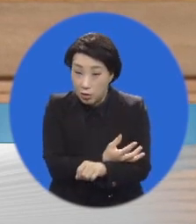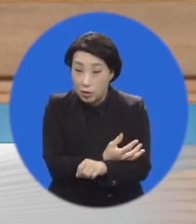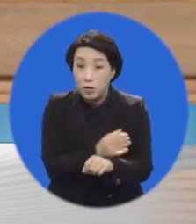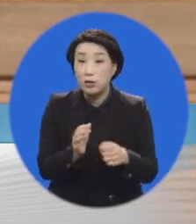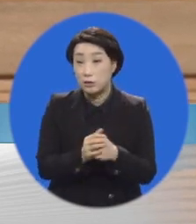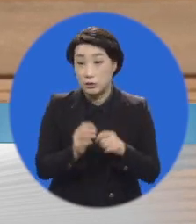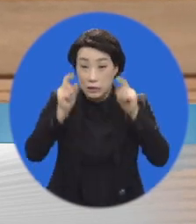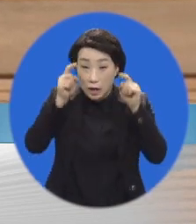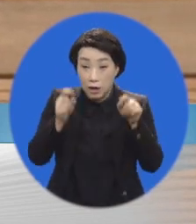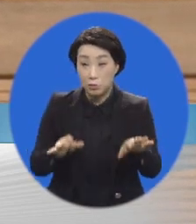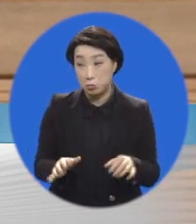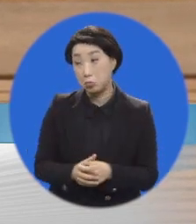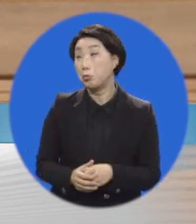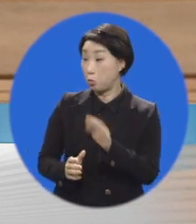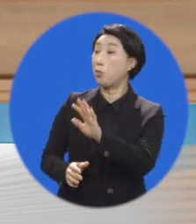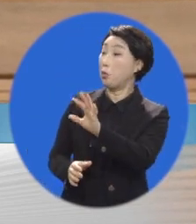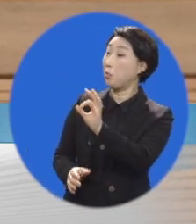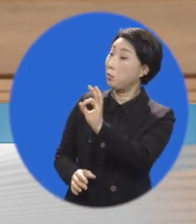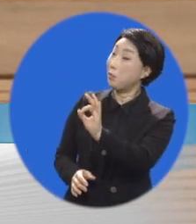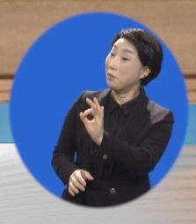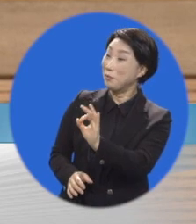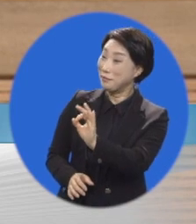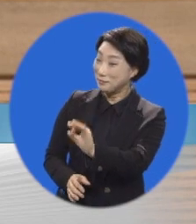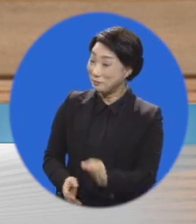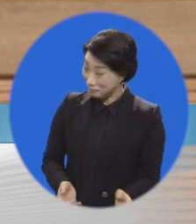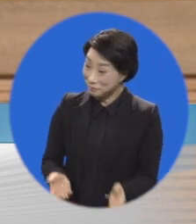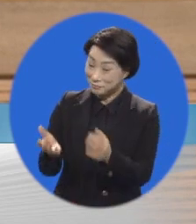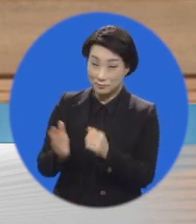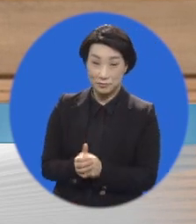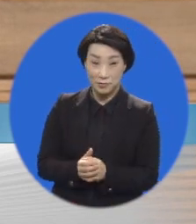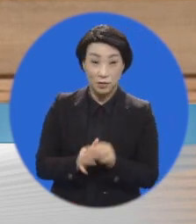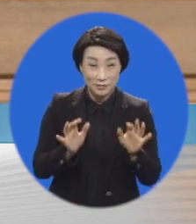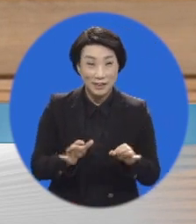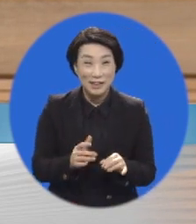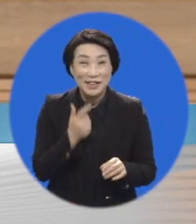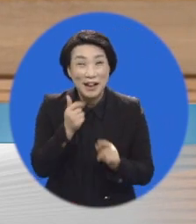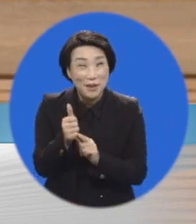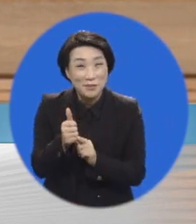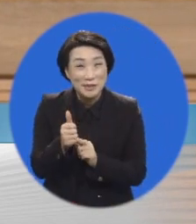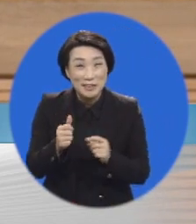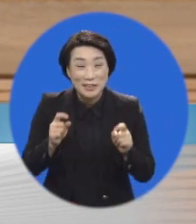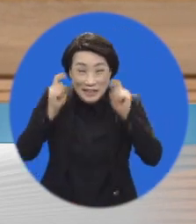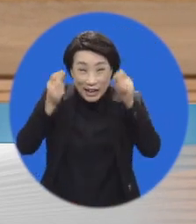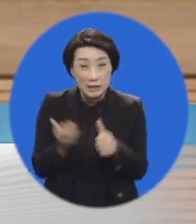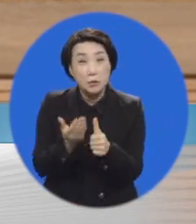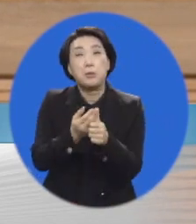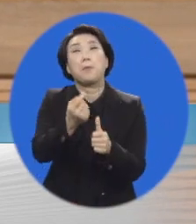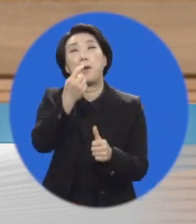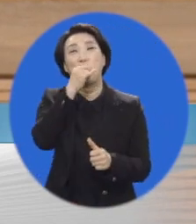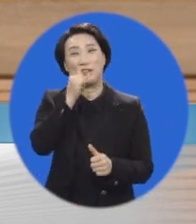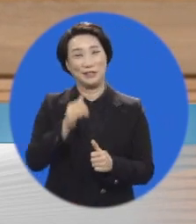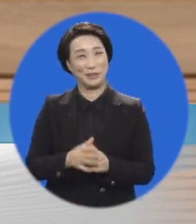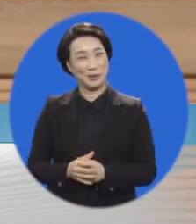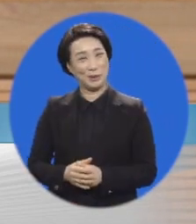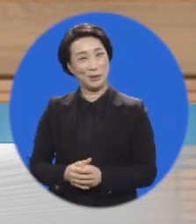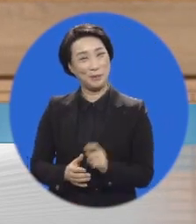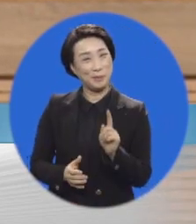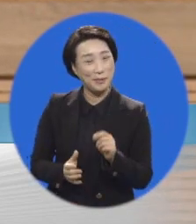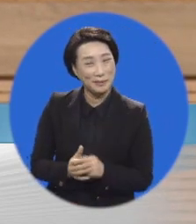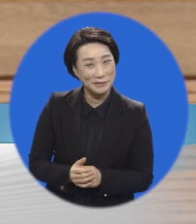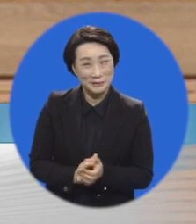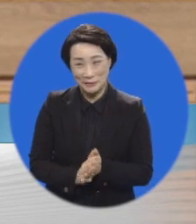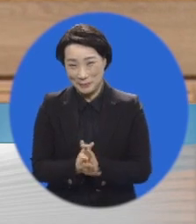예. 그래서 그럼 그렇게 해라 그랬어. 근데 야곱이는 양을 주면 배운 게 뭐냐 배운 것이